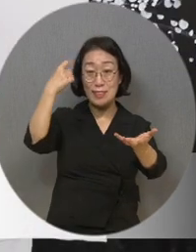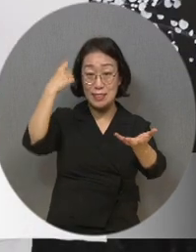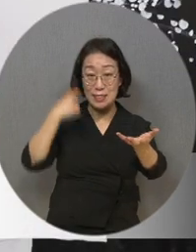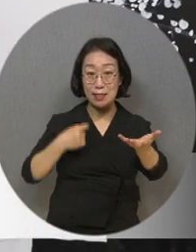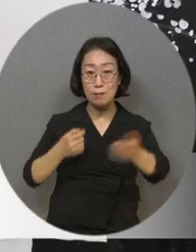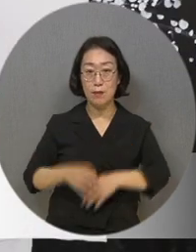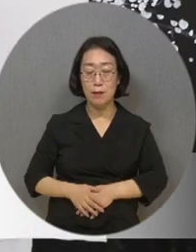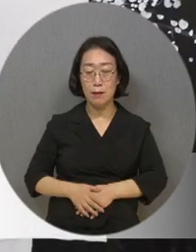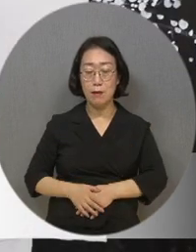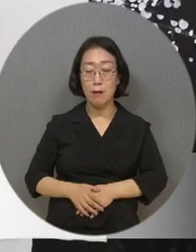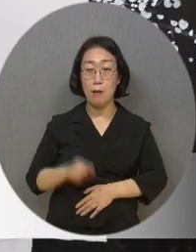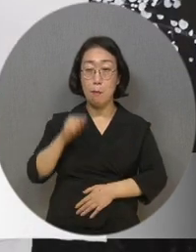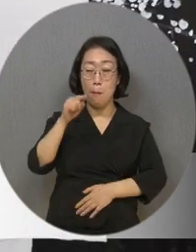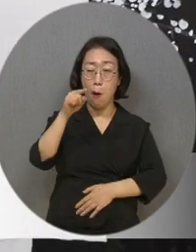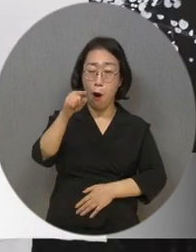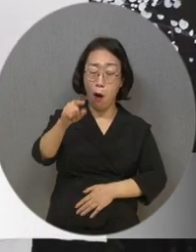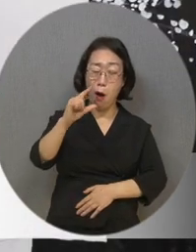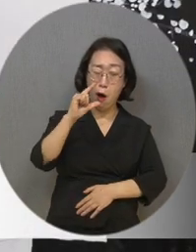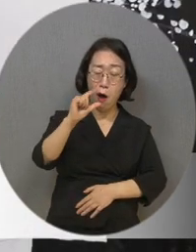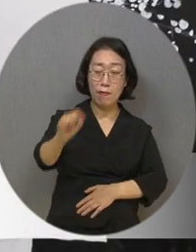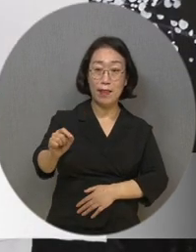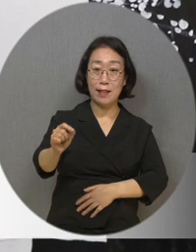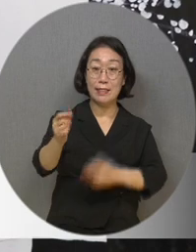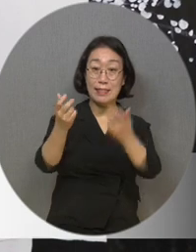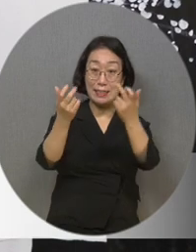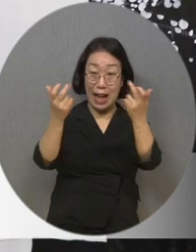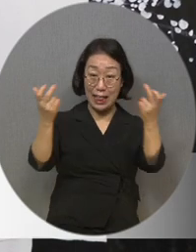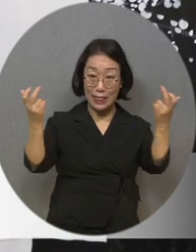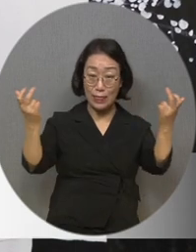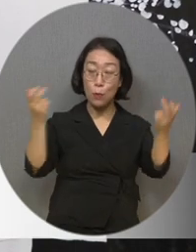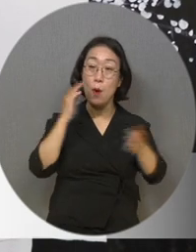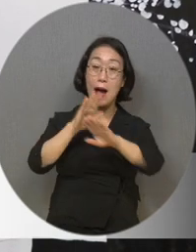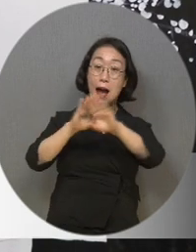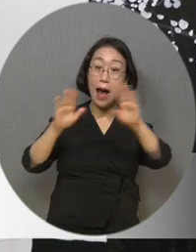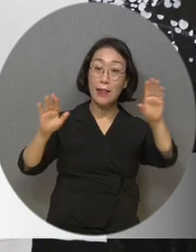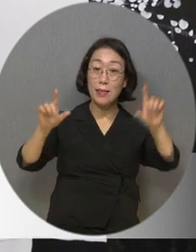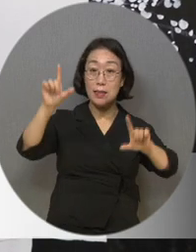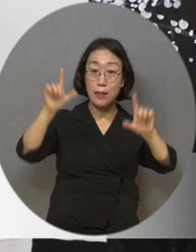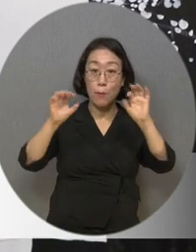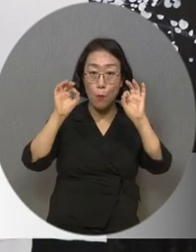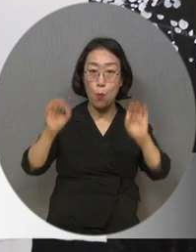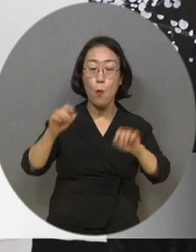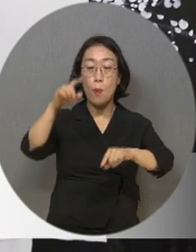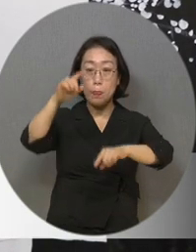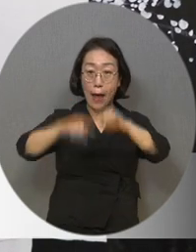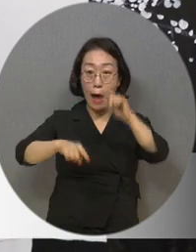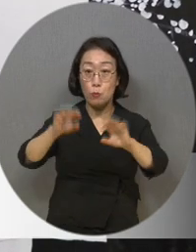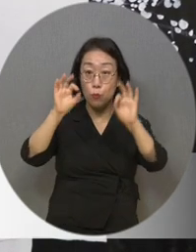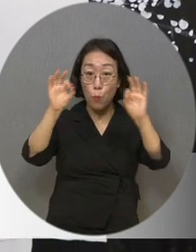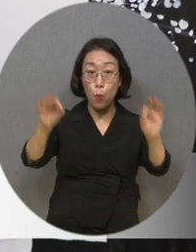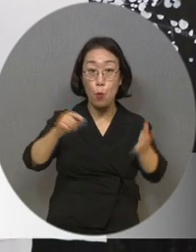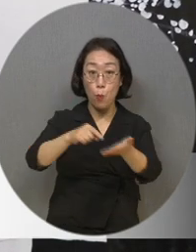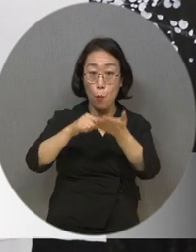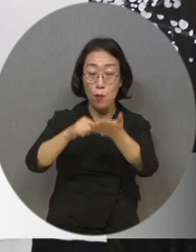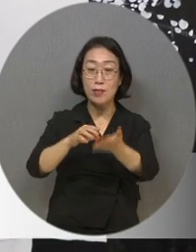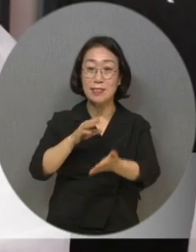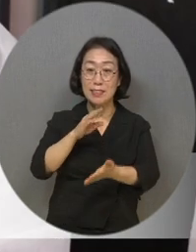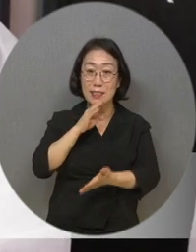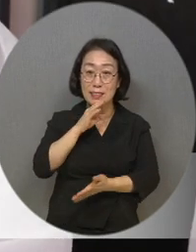사이로 먼 사진이 보인다거나 하늘이 보이고 나무가 보이게 해서 조금 리얼한